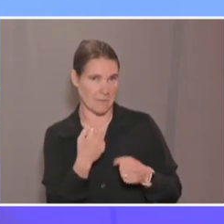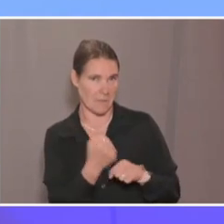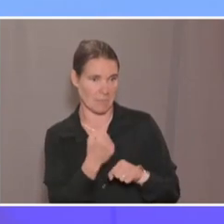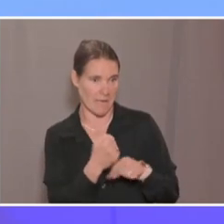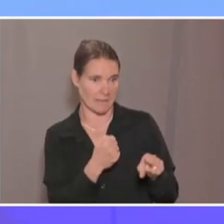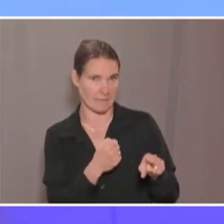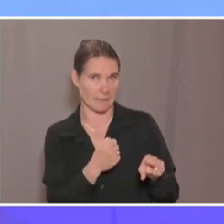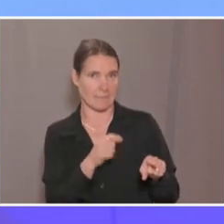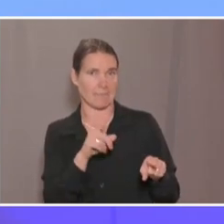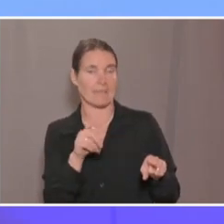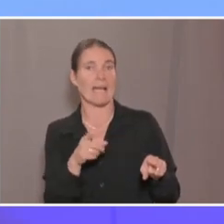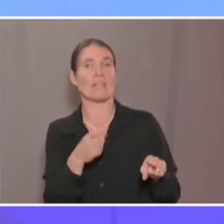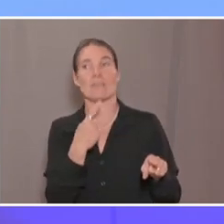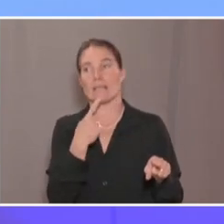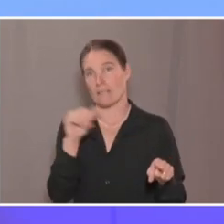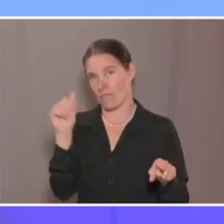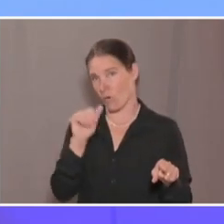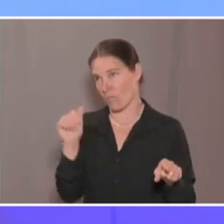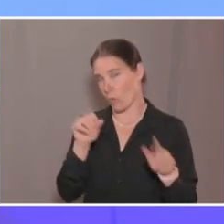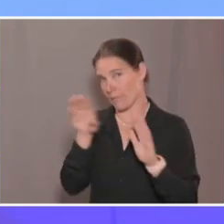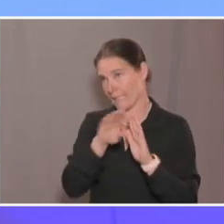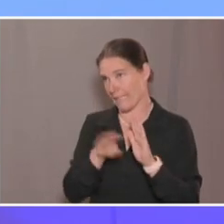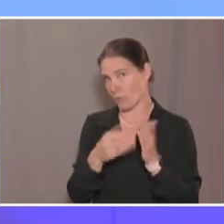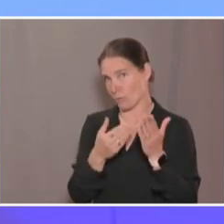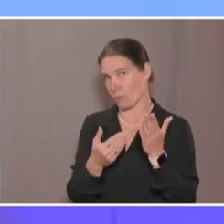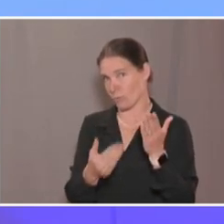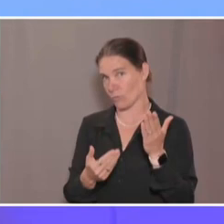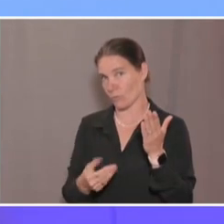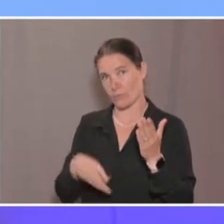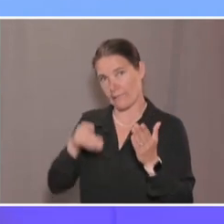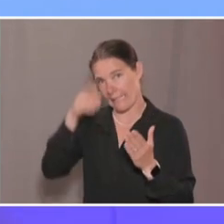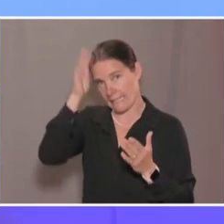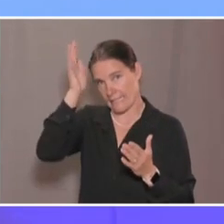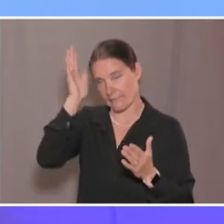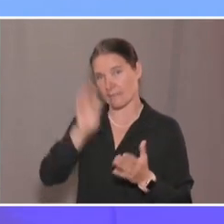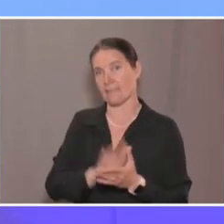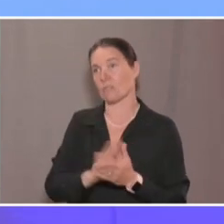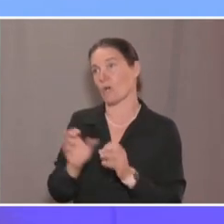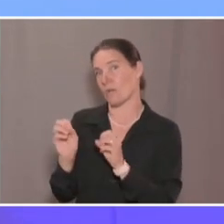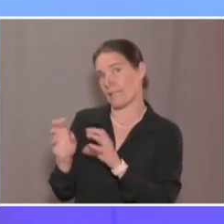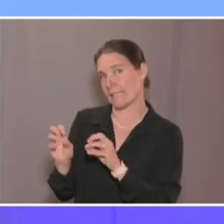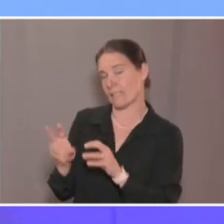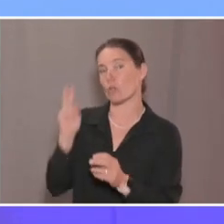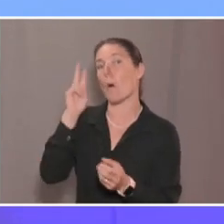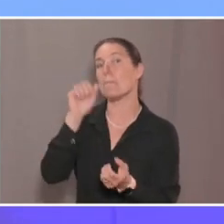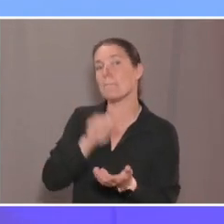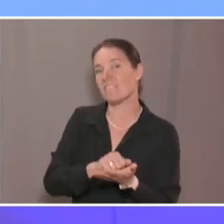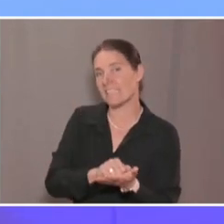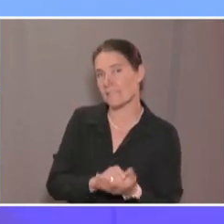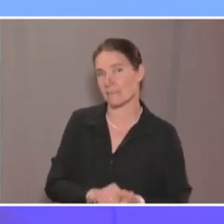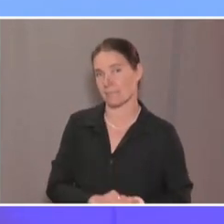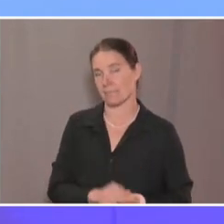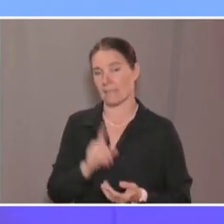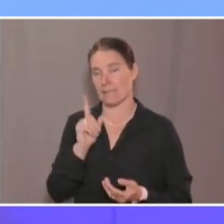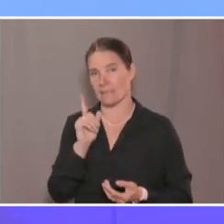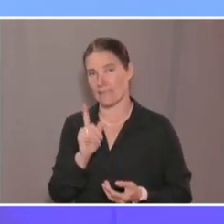Dieser rechtfertigte sich zwar, die Regelung sei mit Renkan erörtert und von ihm bewilligt worden,